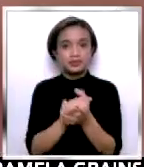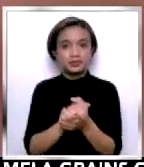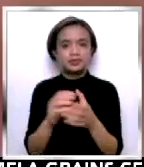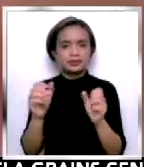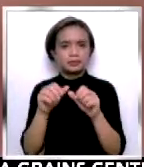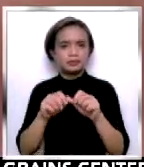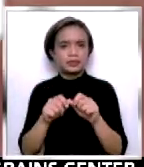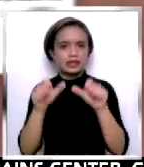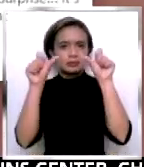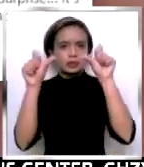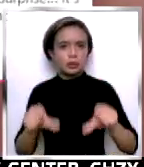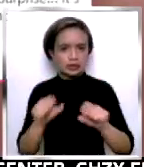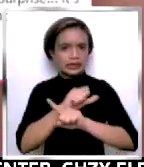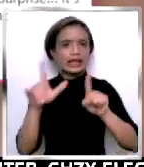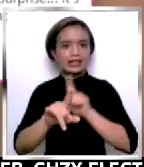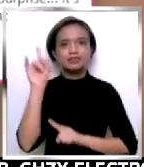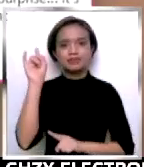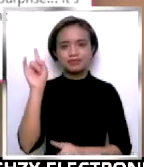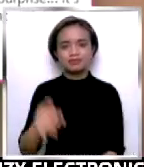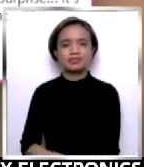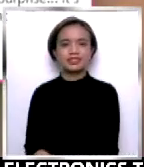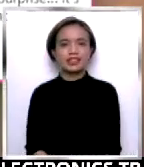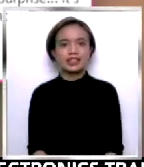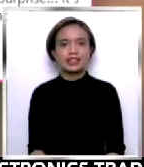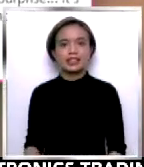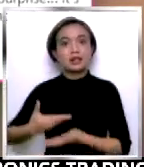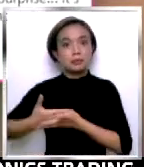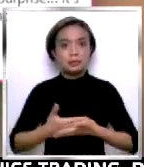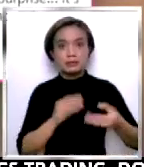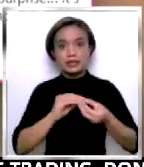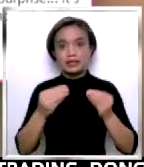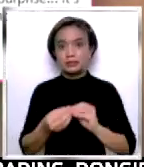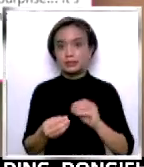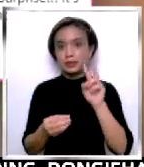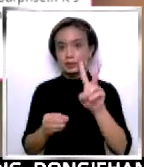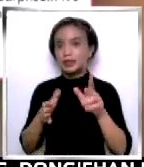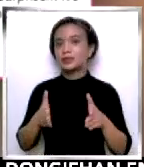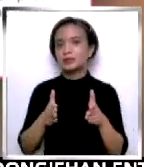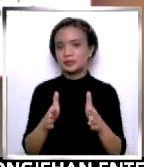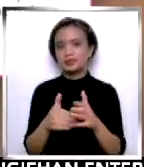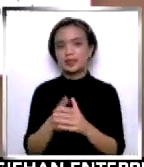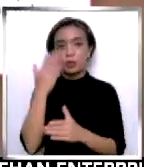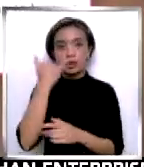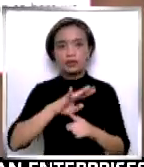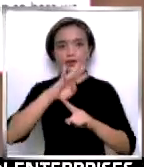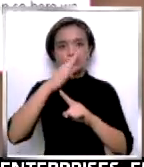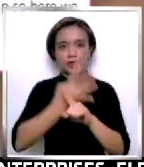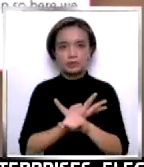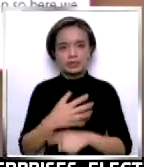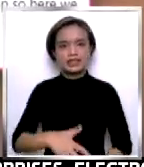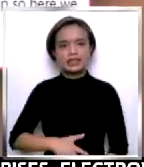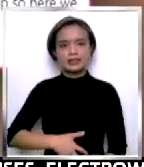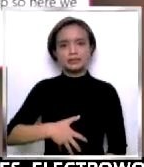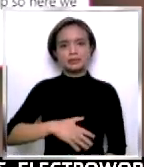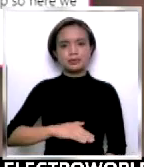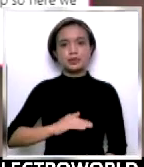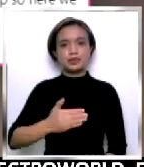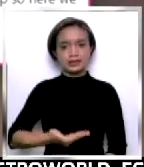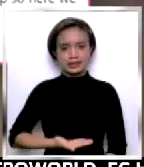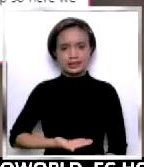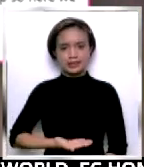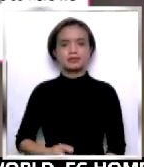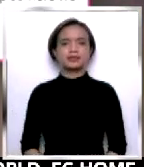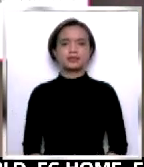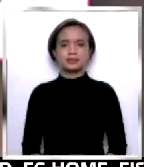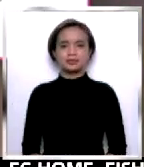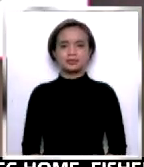media. Baby number 2 is on the way na raw dahil 4 months nang buntis si Joyce.